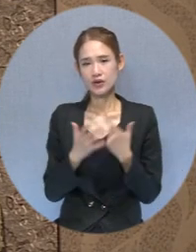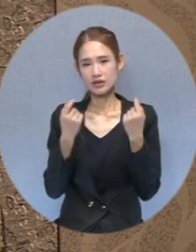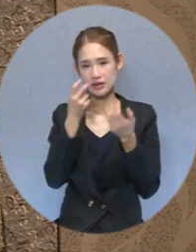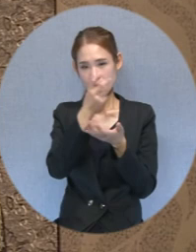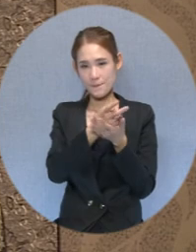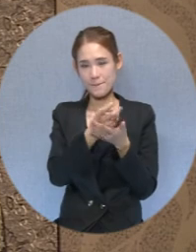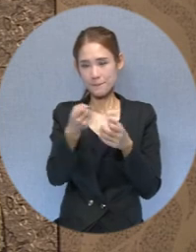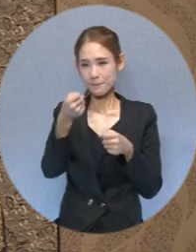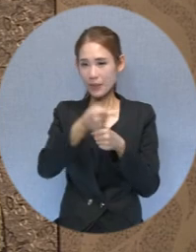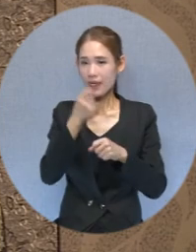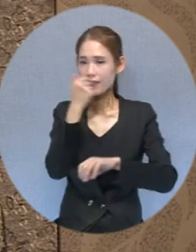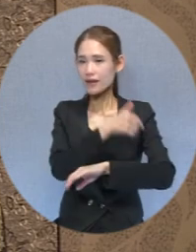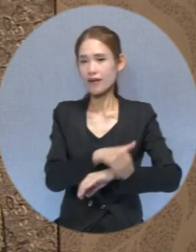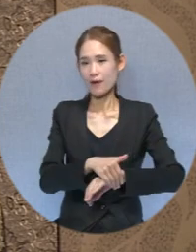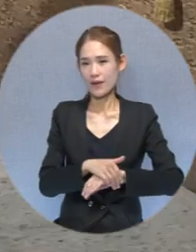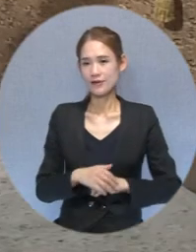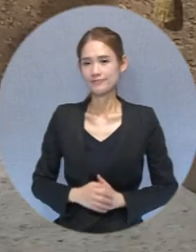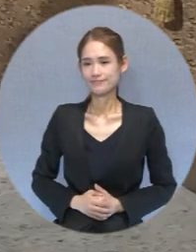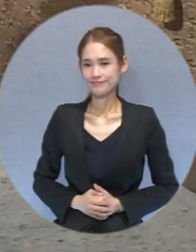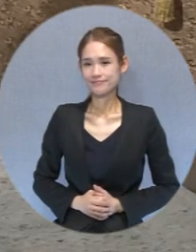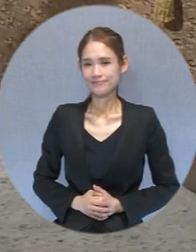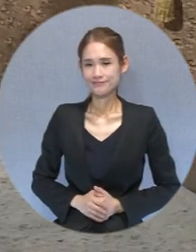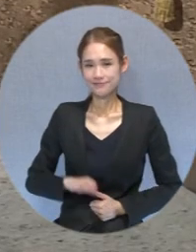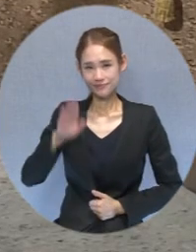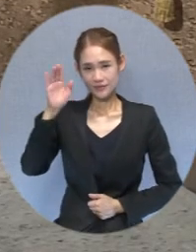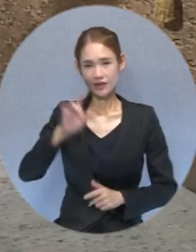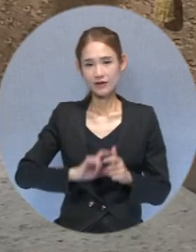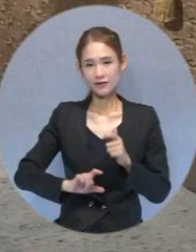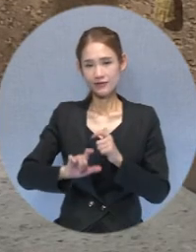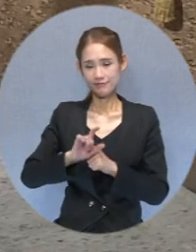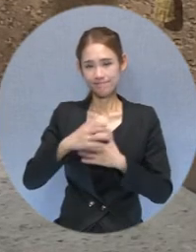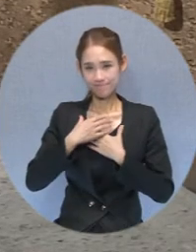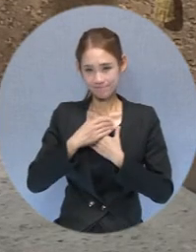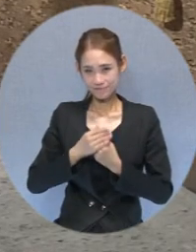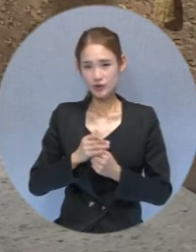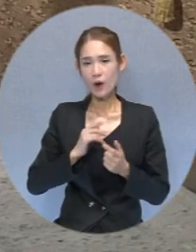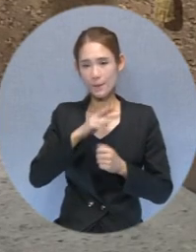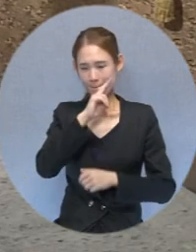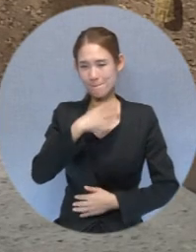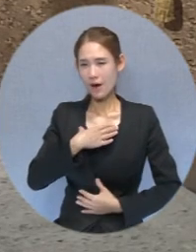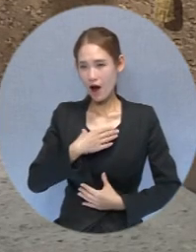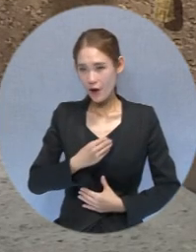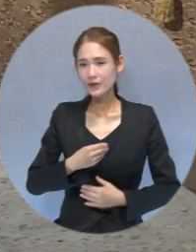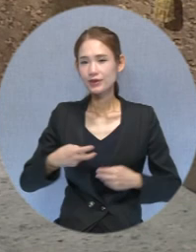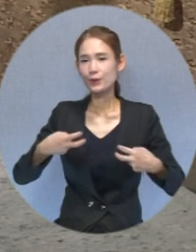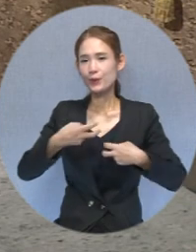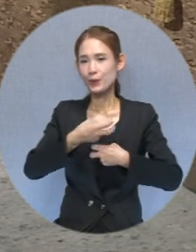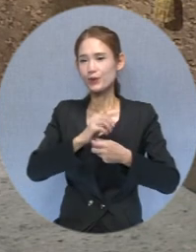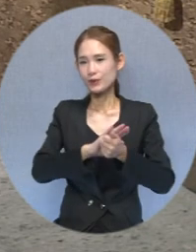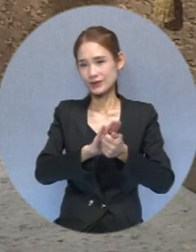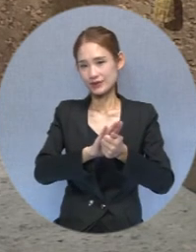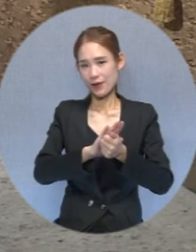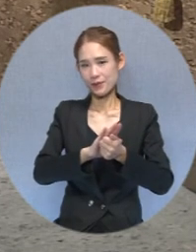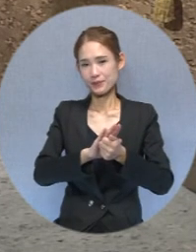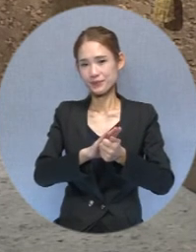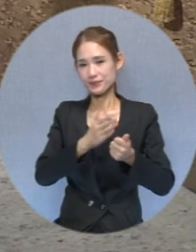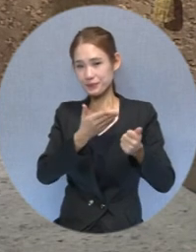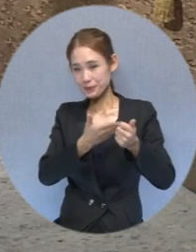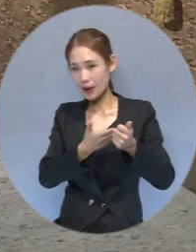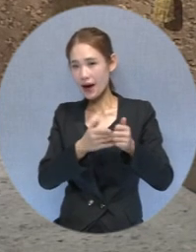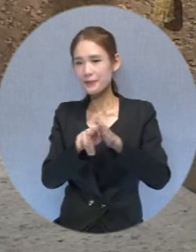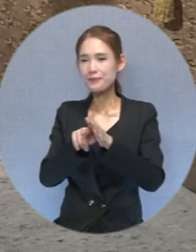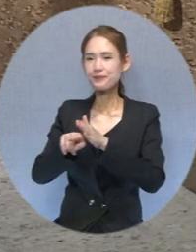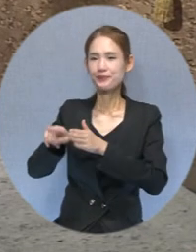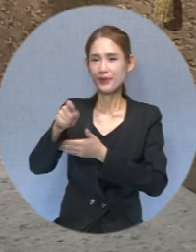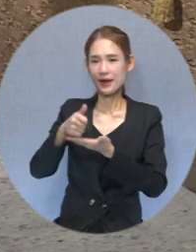조례를 만들어 나갈 계획입니다. 네, 그러니까 앞으로도 이제 보다 안전하고 또 보다 편리한 그런 교통 서비스를 만드는 데